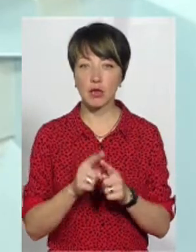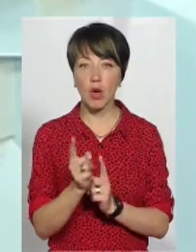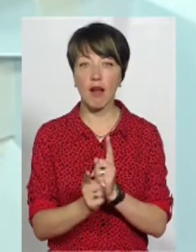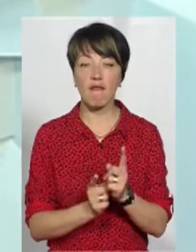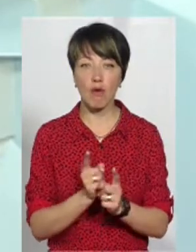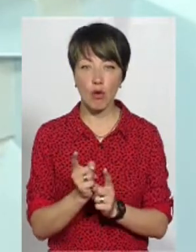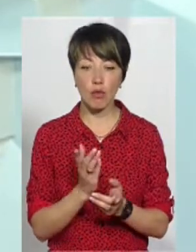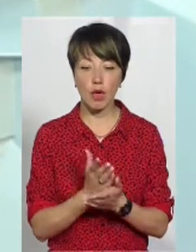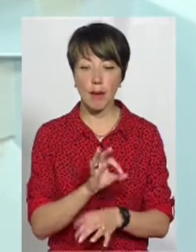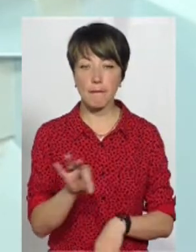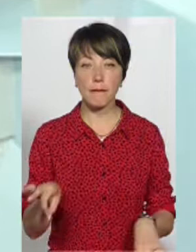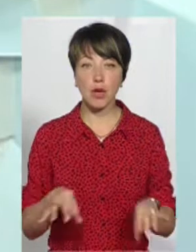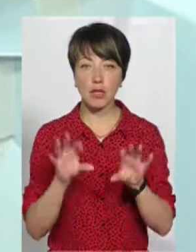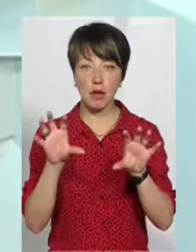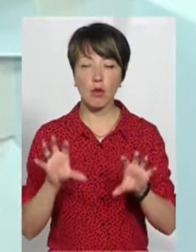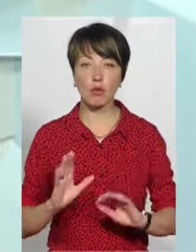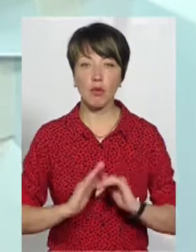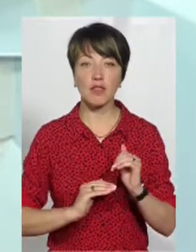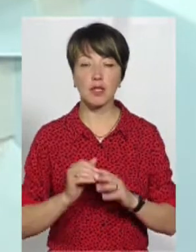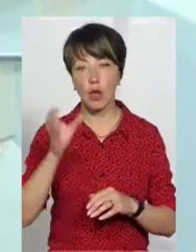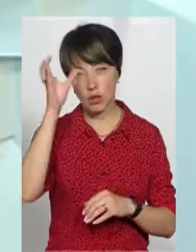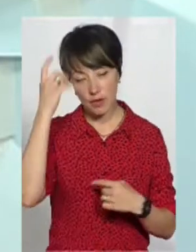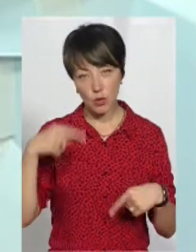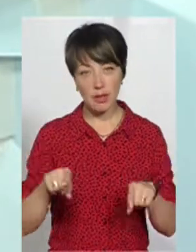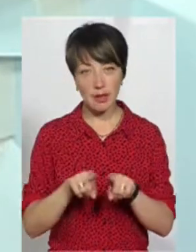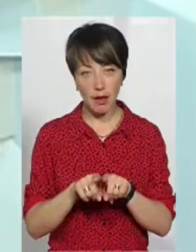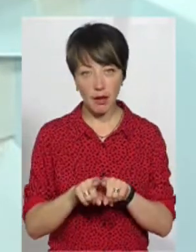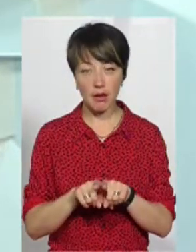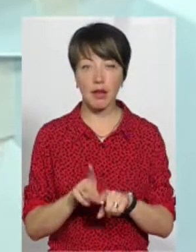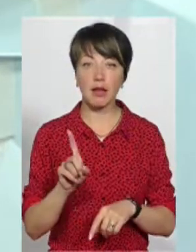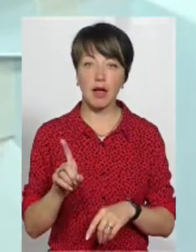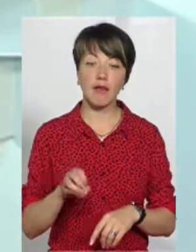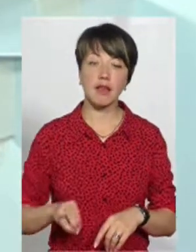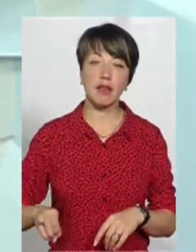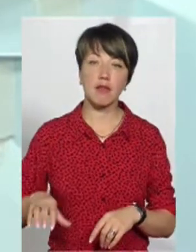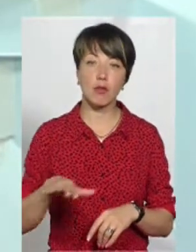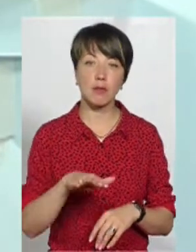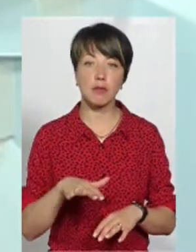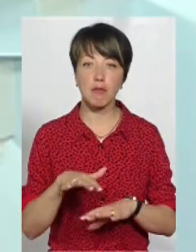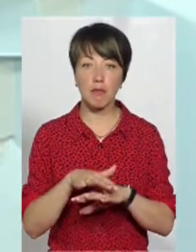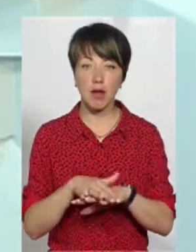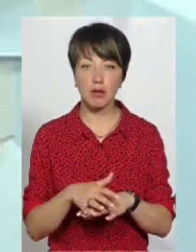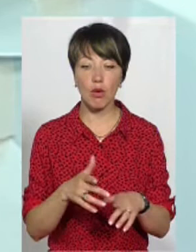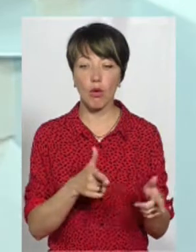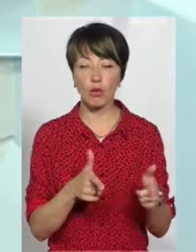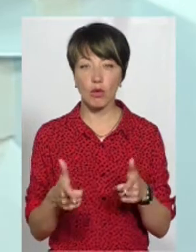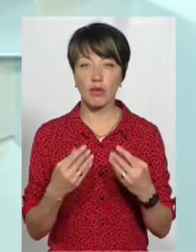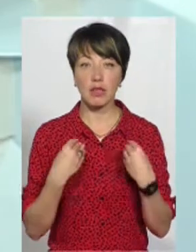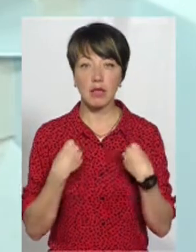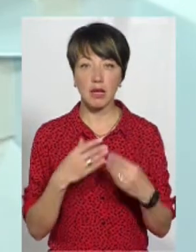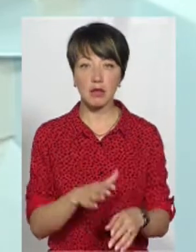є проєкт закону про професійну освіту в такий спосіб, що навіть Європейський інвестиційний банк готовий нам дати